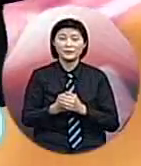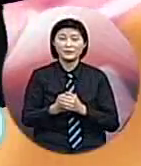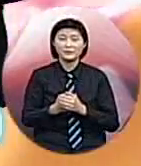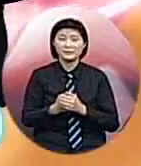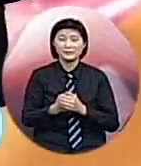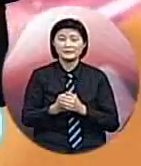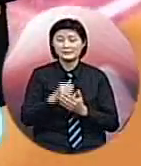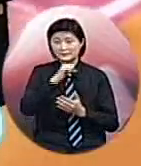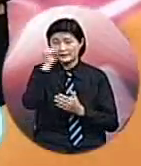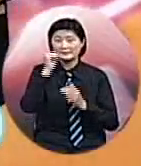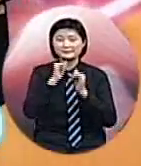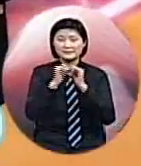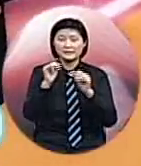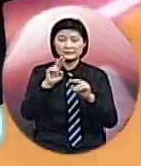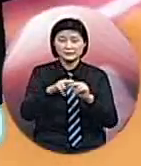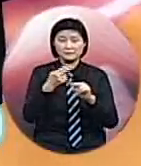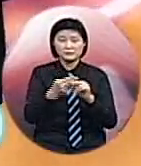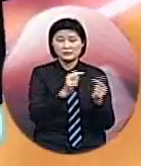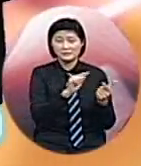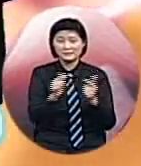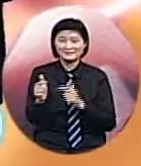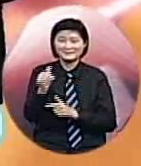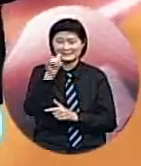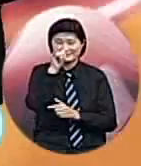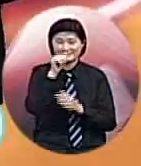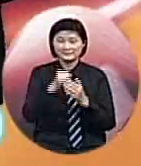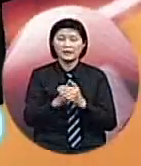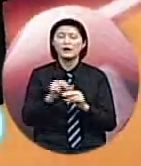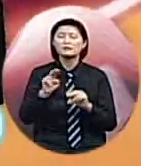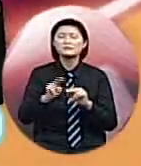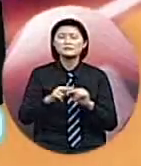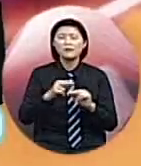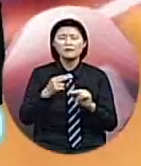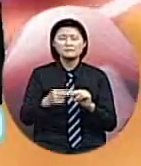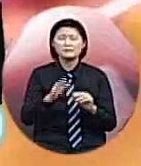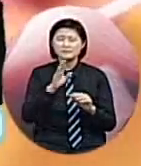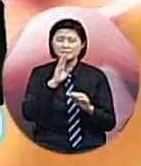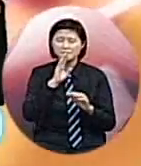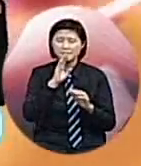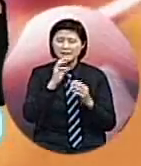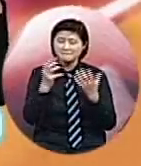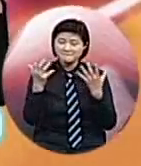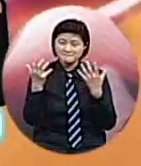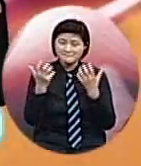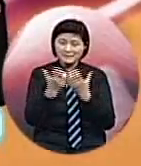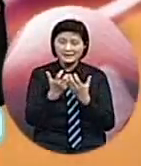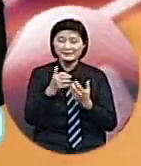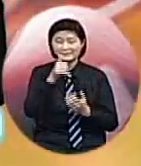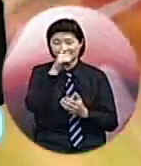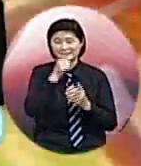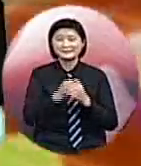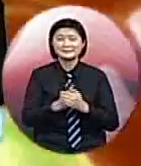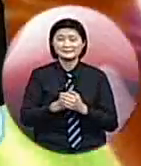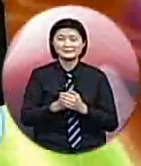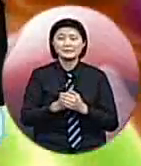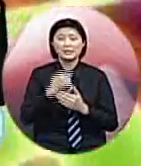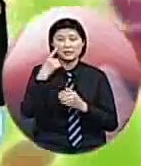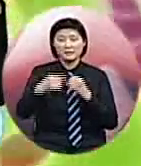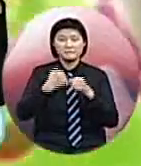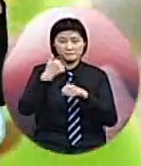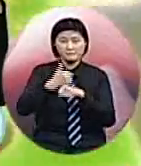또 입상하신 분께는 선물이 다양하게 많이 있죠? 선물이 예. 정말 팡팡 예. 쏟아집니다. 어떤 선물인가 소개 좀 해주세요. 네,